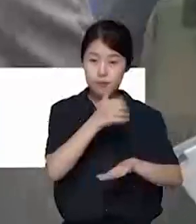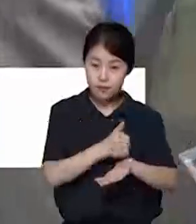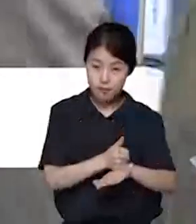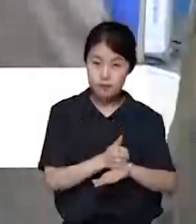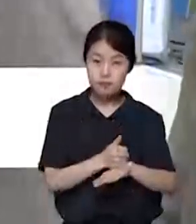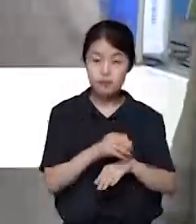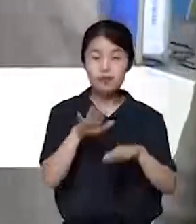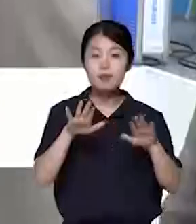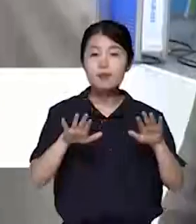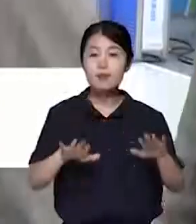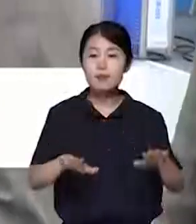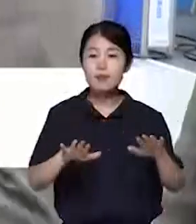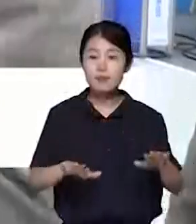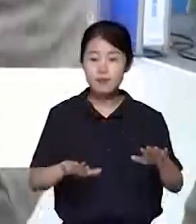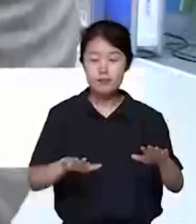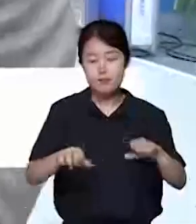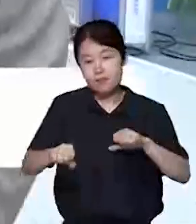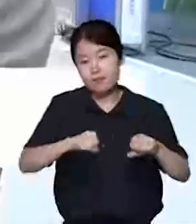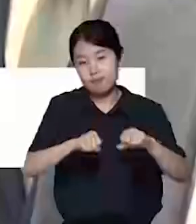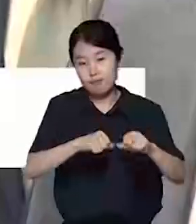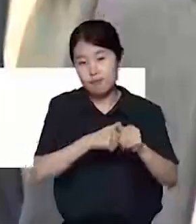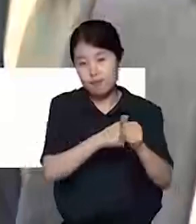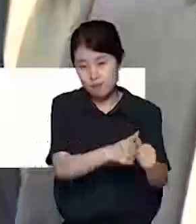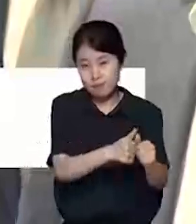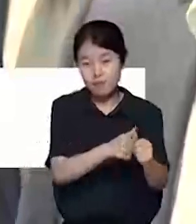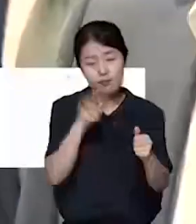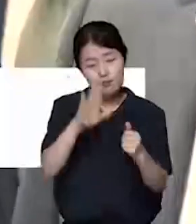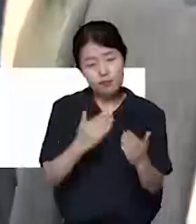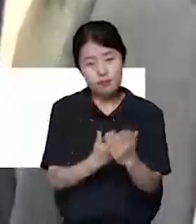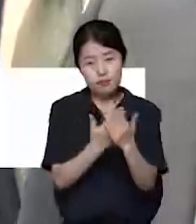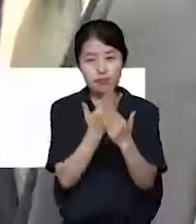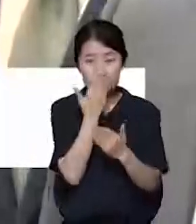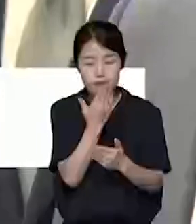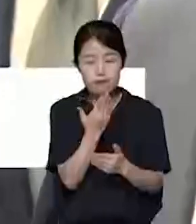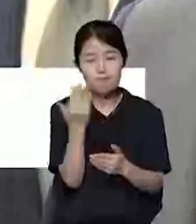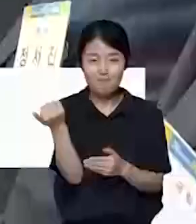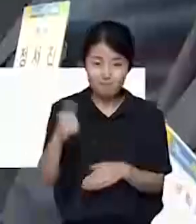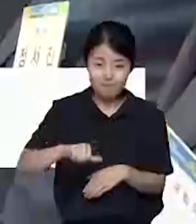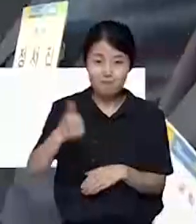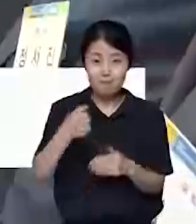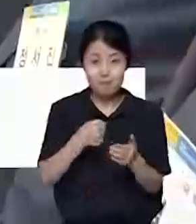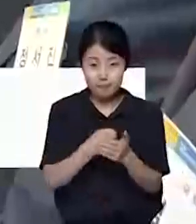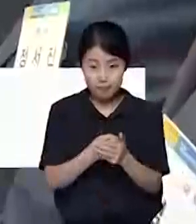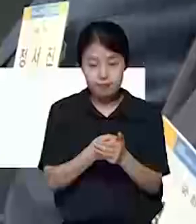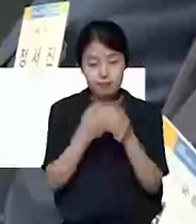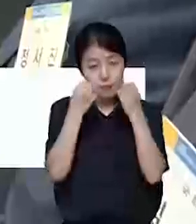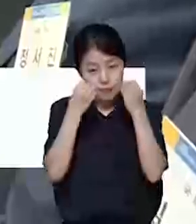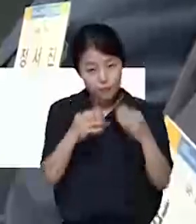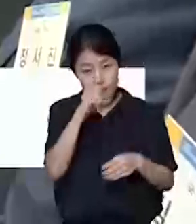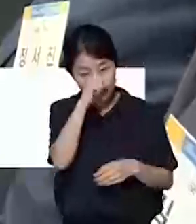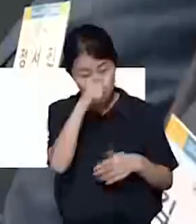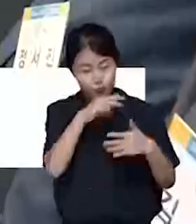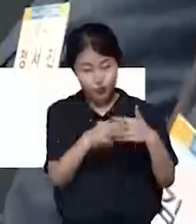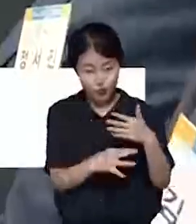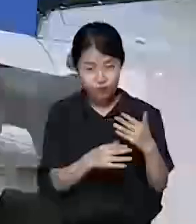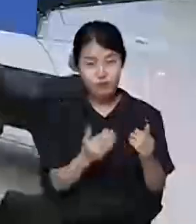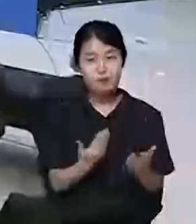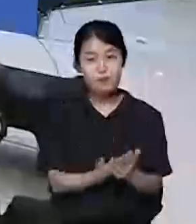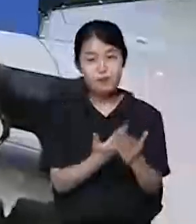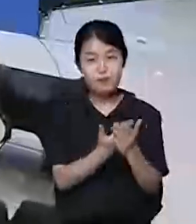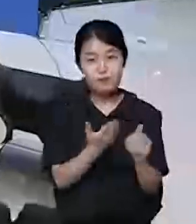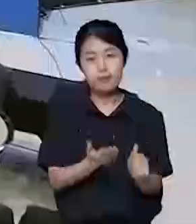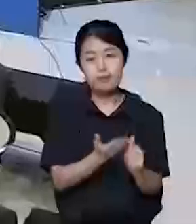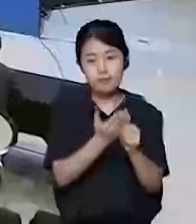지역의 미래가 결정되는 만큼 차별화할 수 있는 로컬 콘텐츠의 발굴, 육성이 무엇보다 중요하다는 데